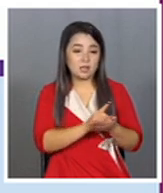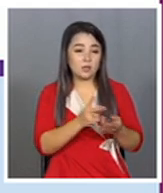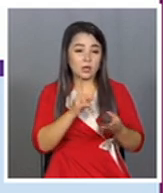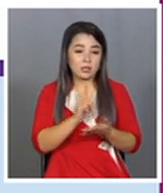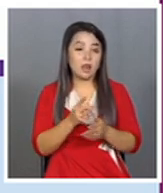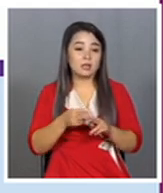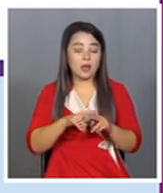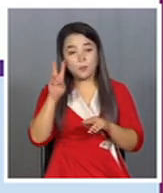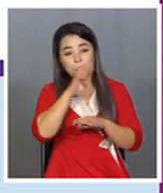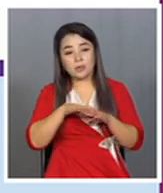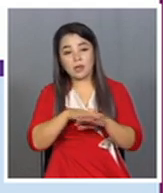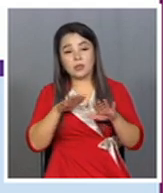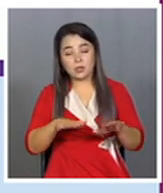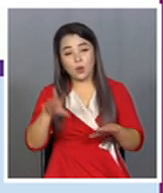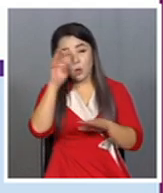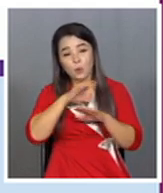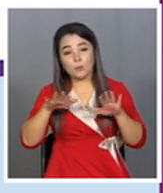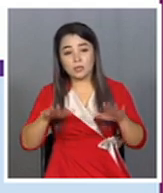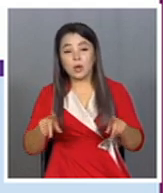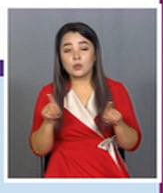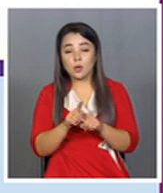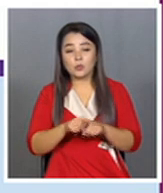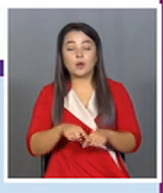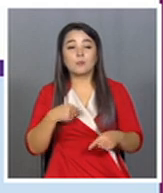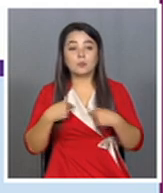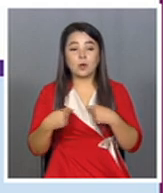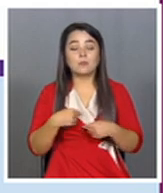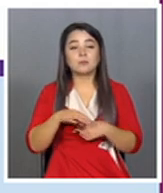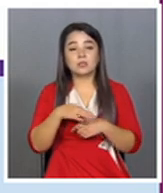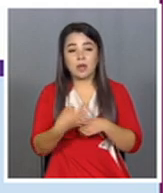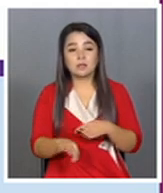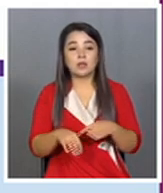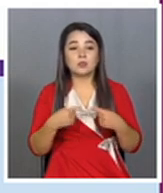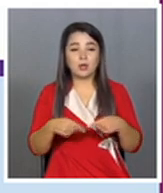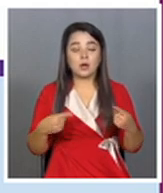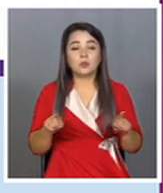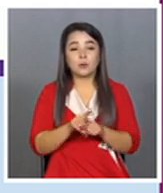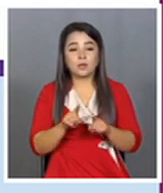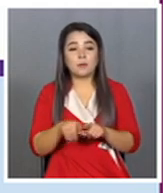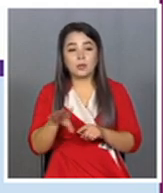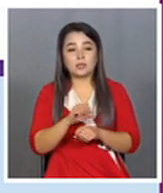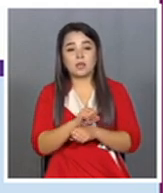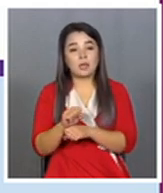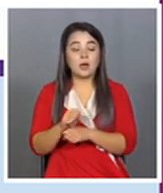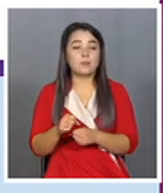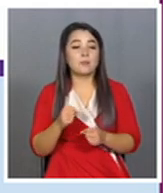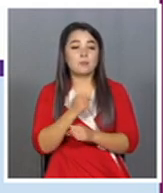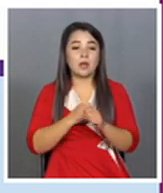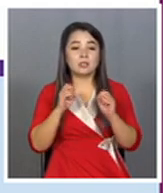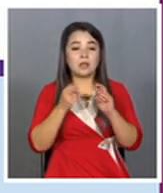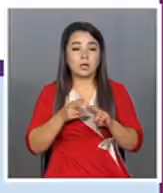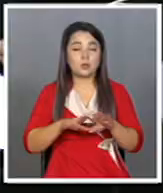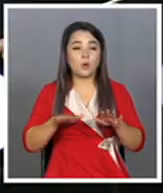Мұндай мемлекетте үкіметті зорлық-зомбылық және бұрмалаушылықтан тежейтін механизмдер жолға